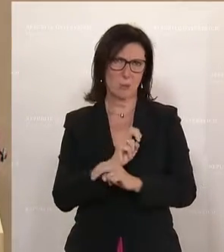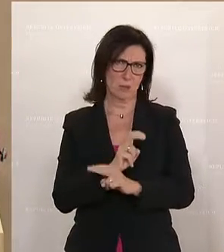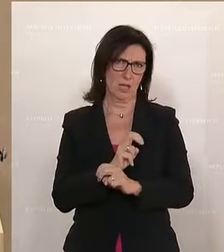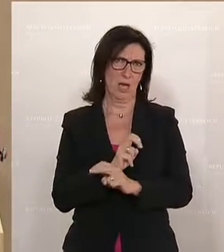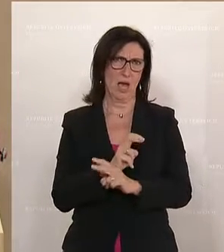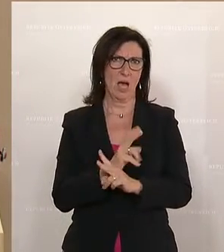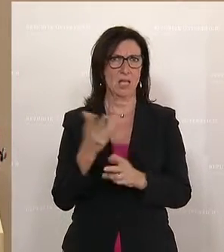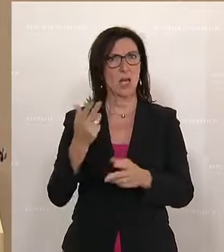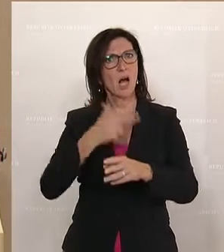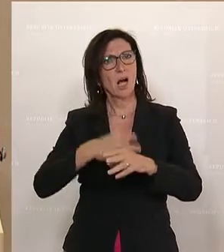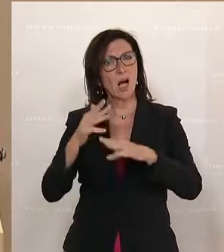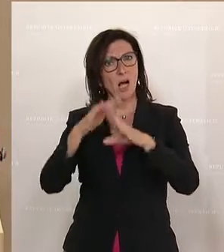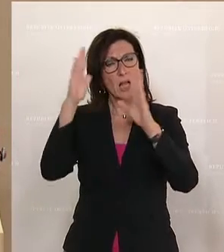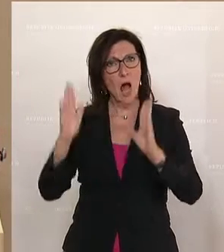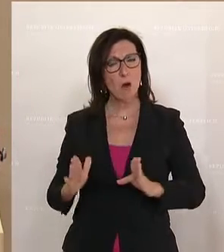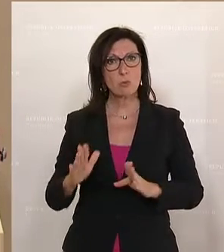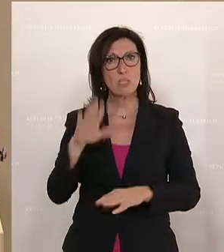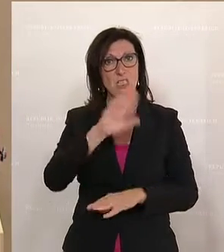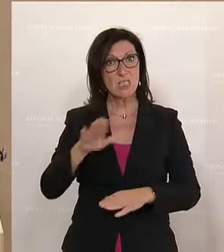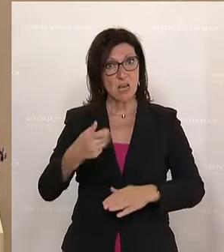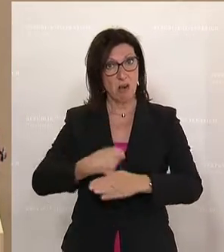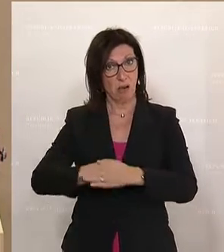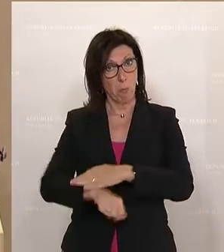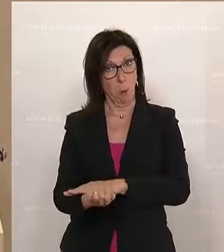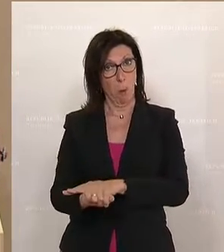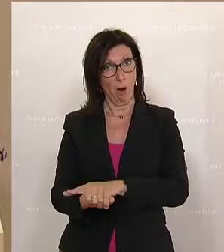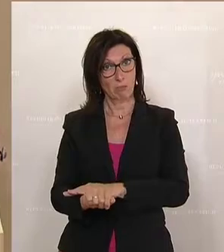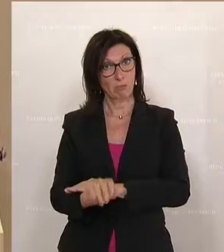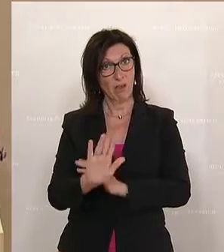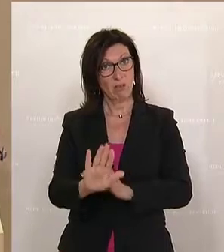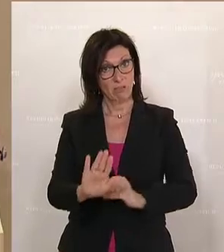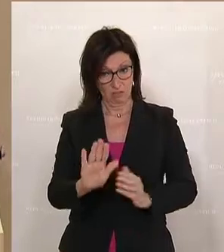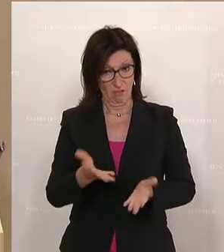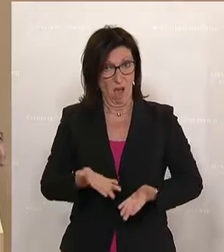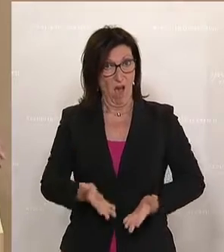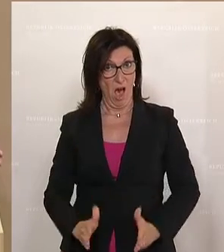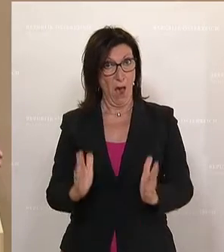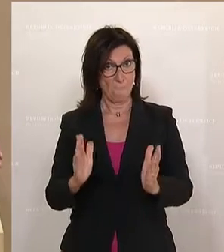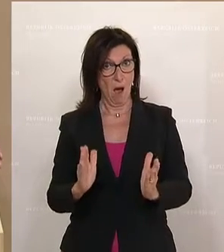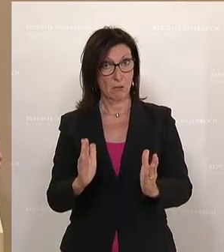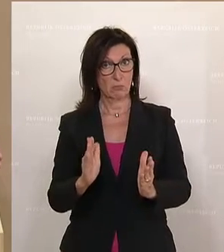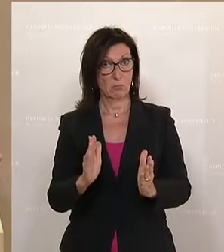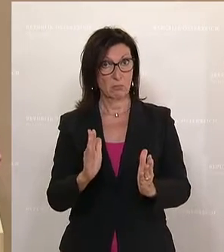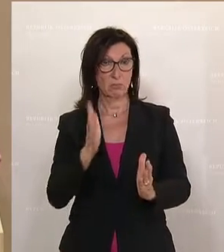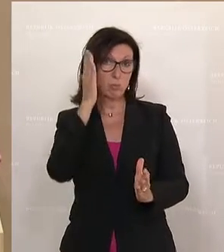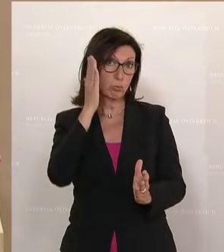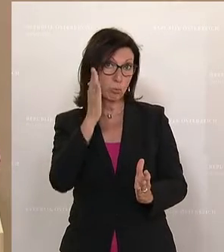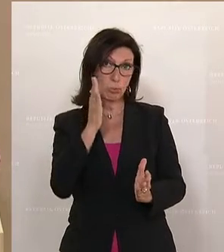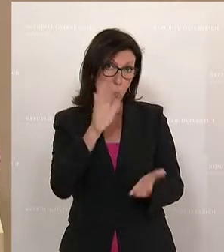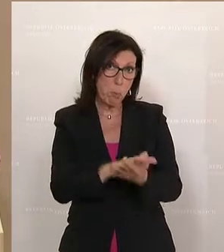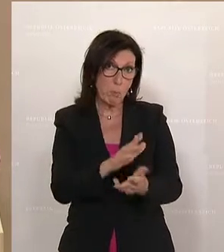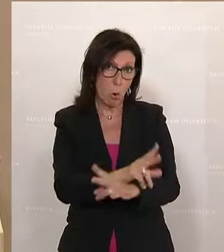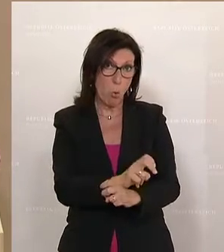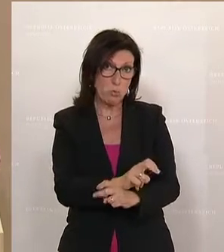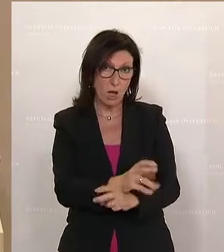österreichischen Krankenhäusern Kinder geboren, deren Heimat zu einem Großteil Österreich bleiben wird, die sich